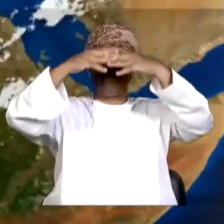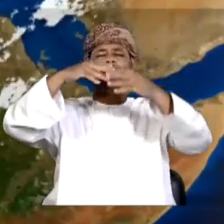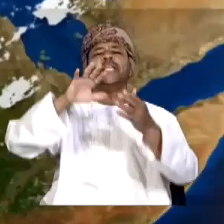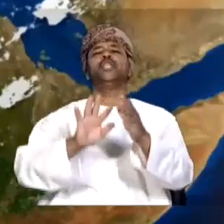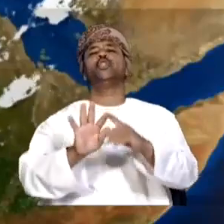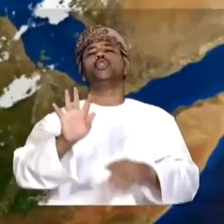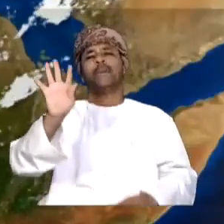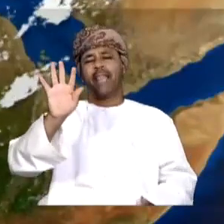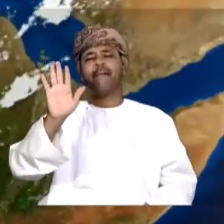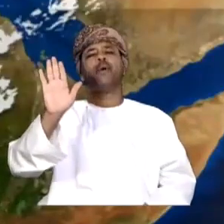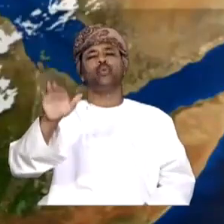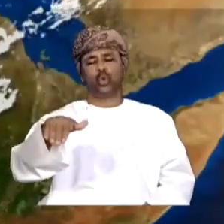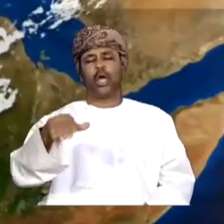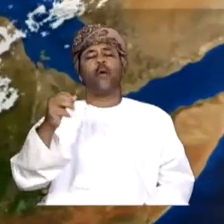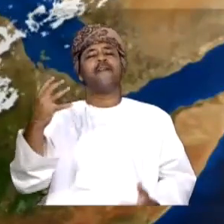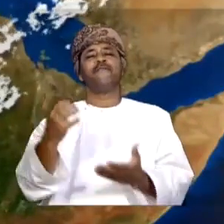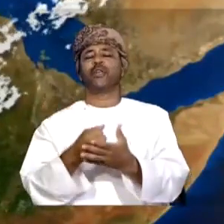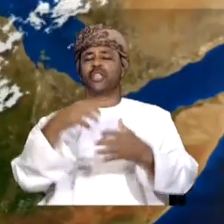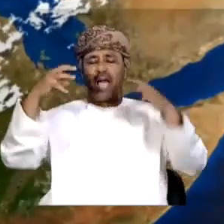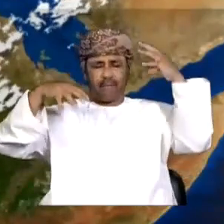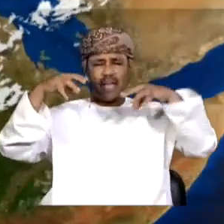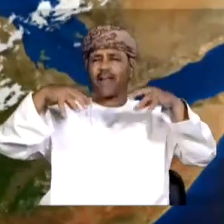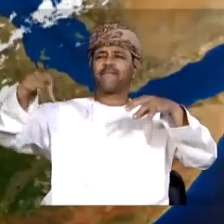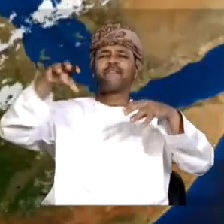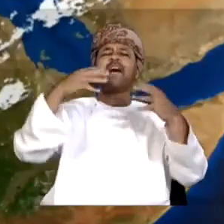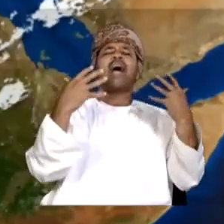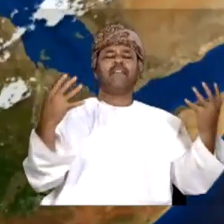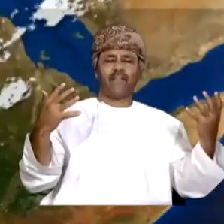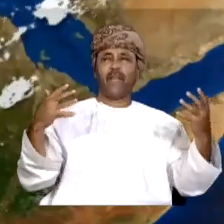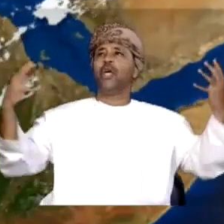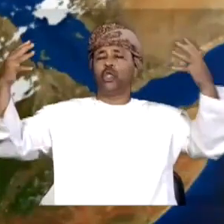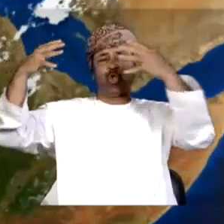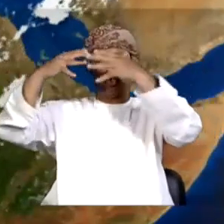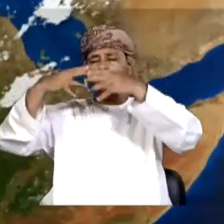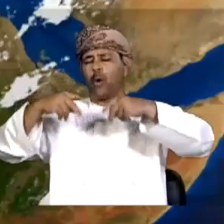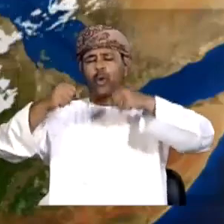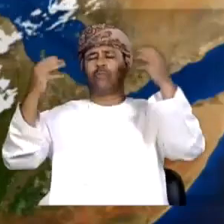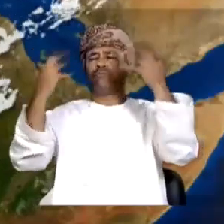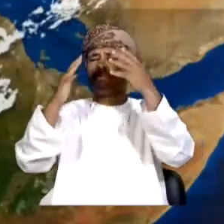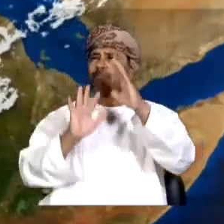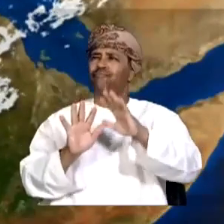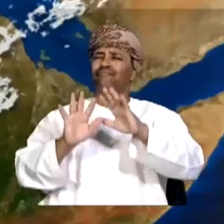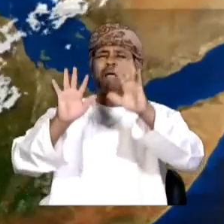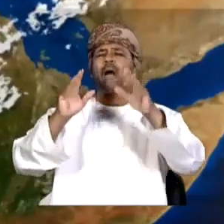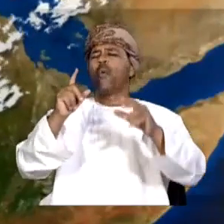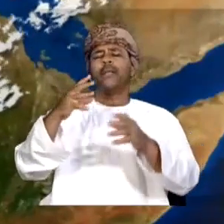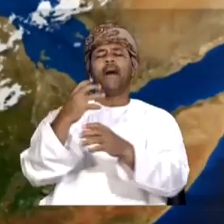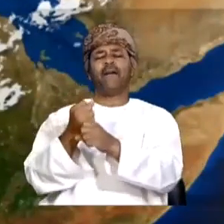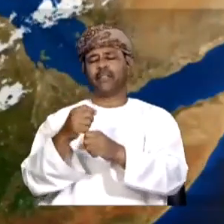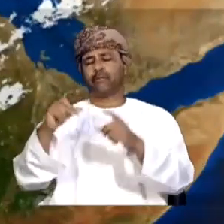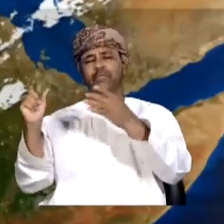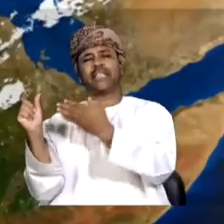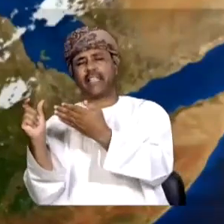الشمالية، واستمرار أيضا فرص لهطول الأمطار المتفرقة. السحب أو الأتربة المتصاعدة تكون حاضرة على محافظة